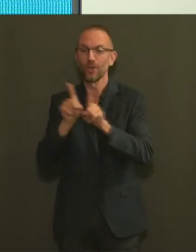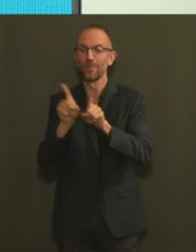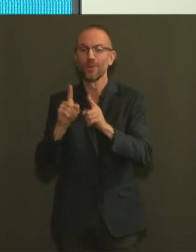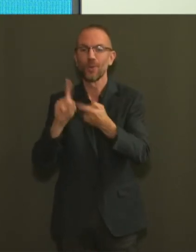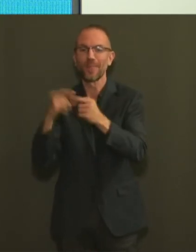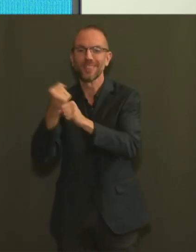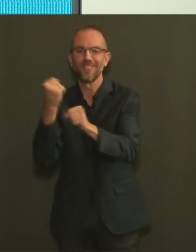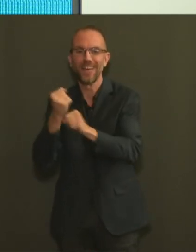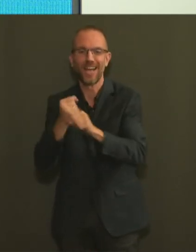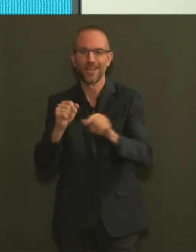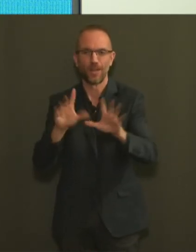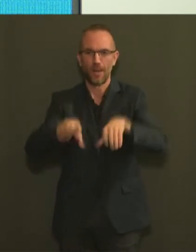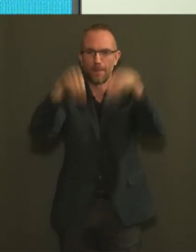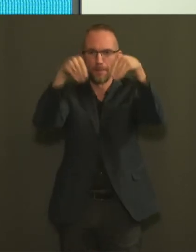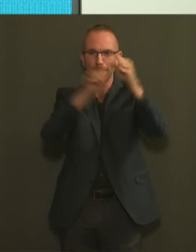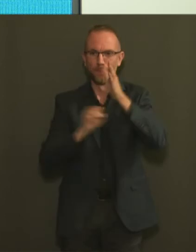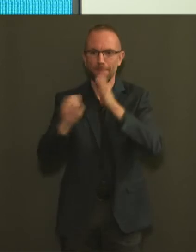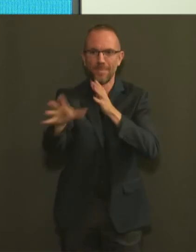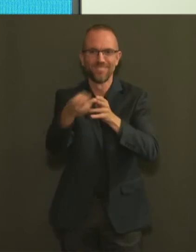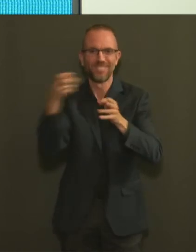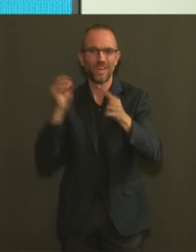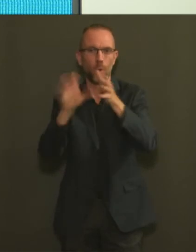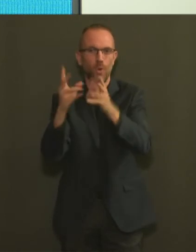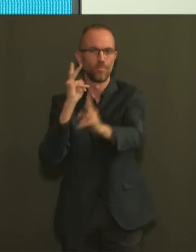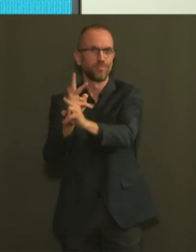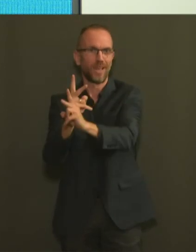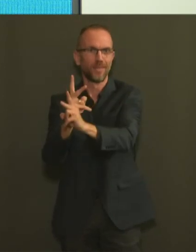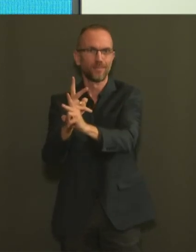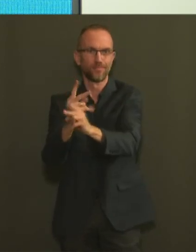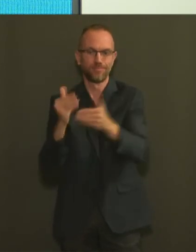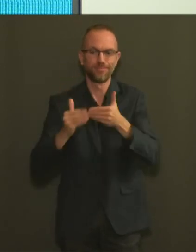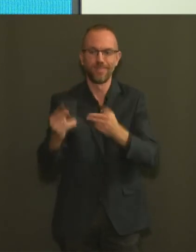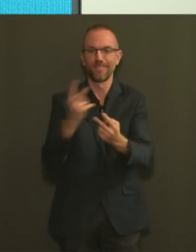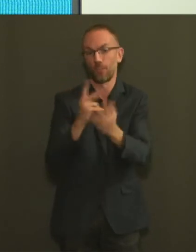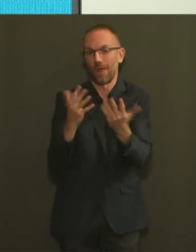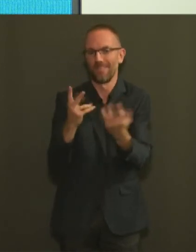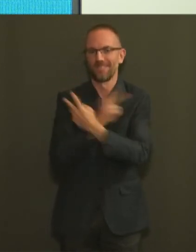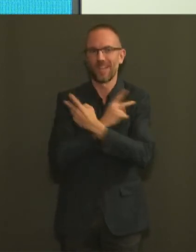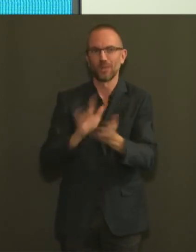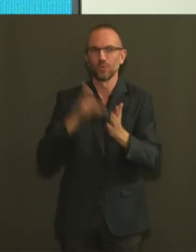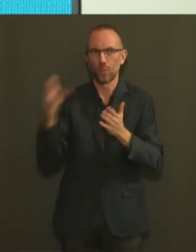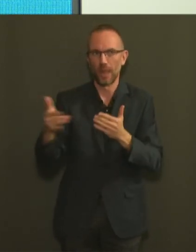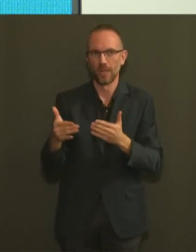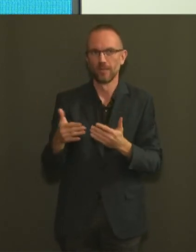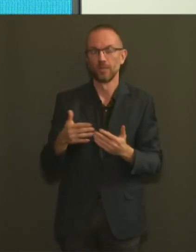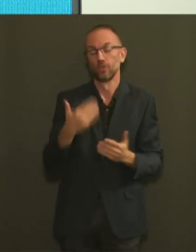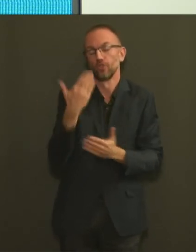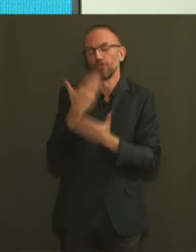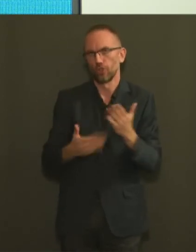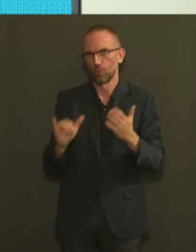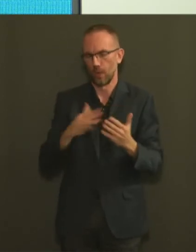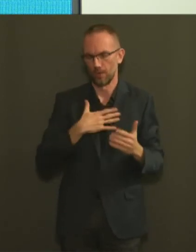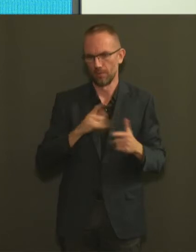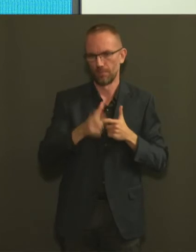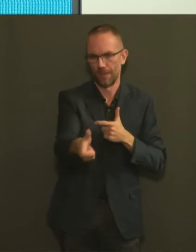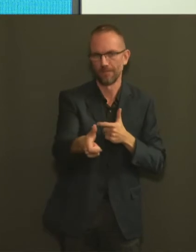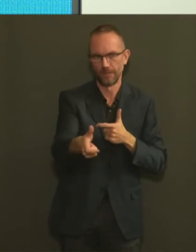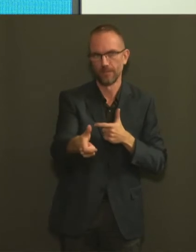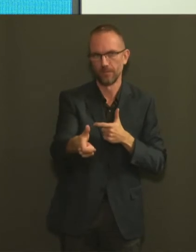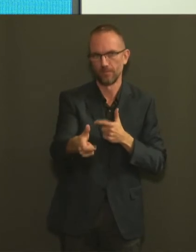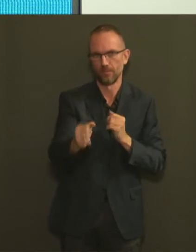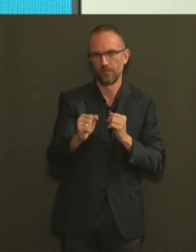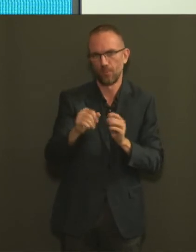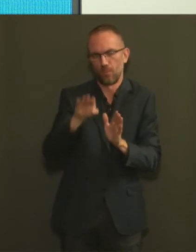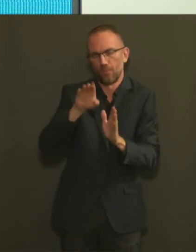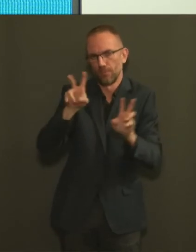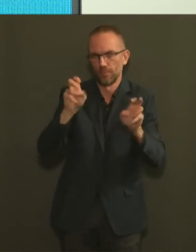et ceci est un point extrêmement favorable par rapport à l'évolution malheureusement au sein de ce frigo de 15 jours nous avons deux